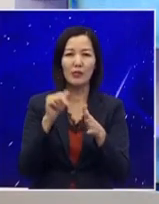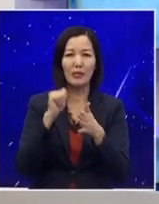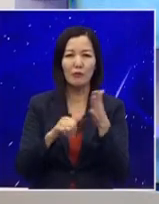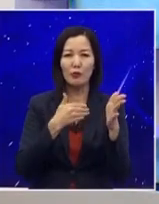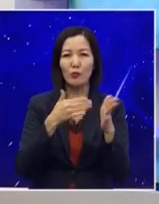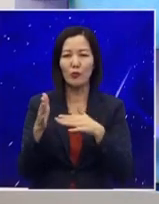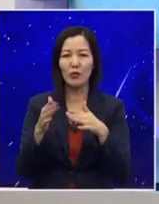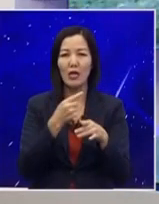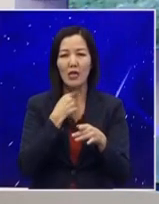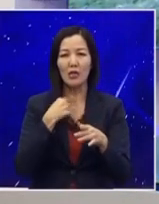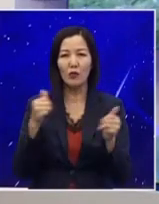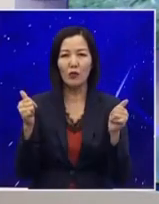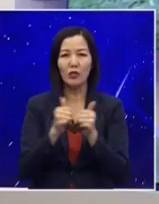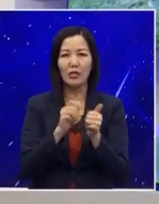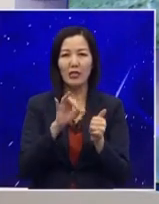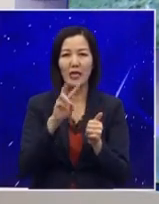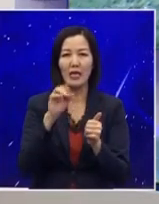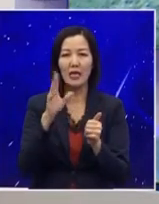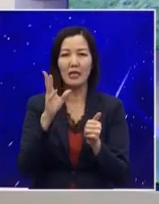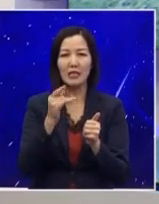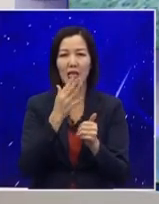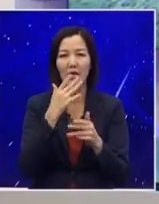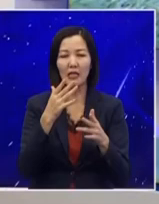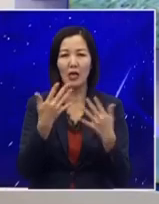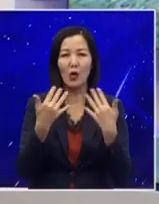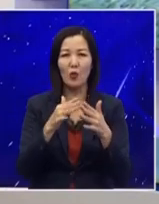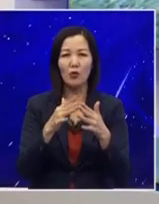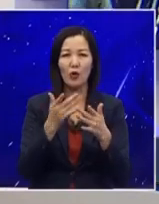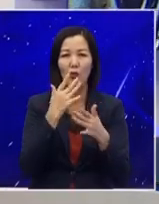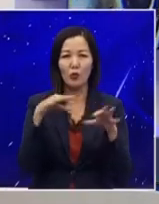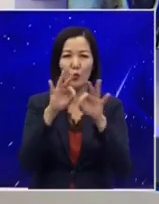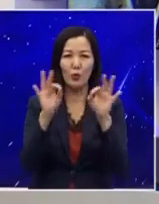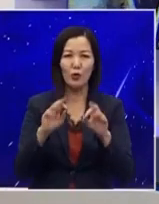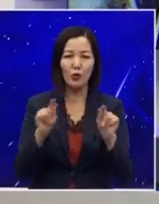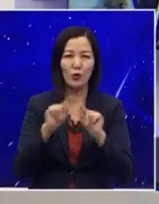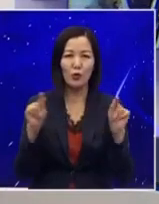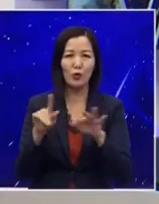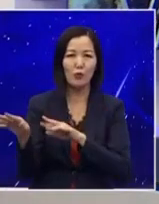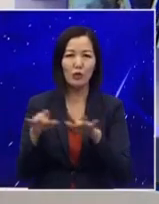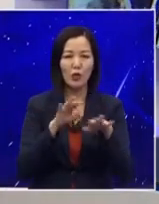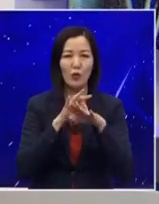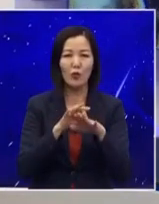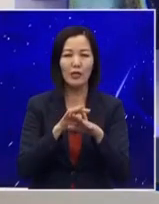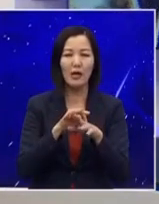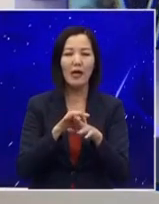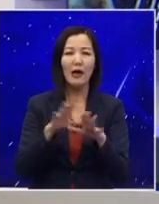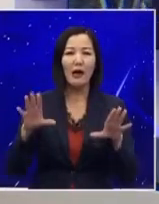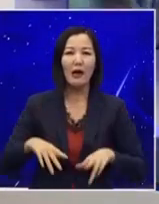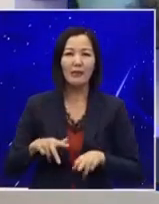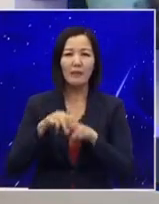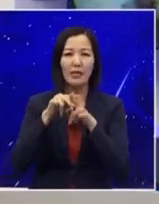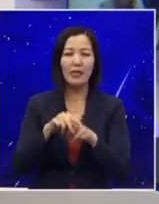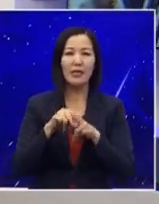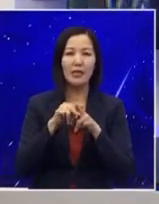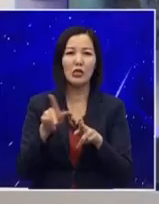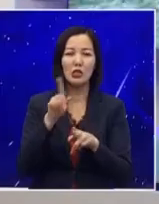Талдықорған жанындағы Ерасыл Етін ауылында ұлттық өнерді ұлықтауға арналған шара өтті. Атбегілер арнайы келіп, жылқы малының қасиетін жас